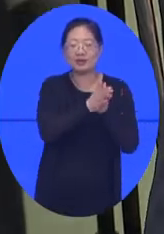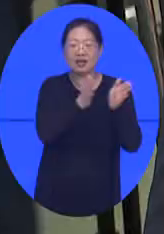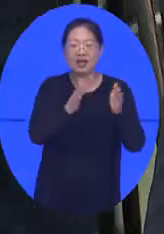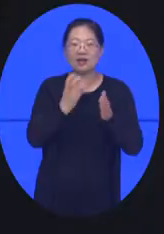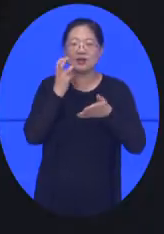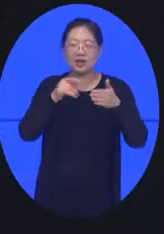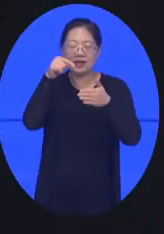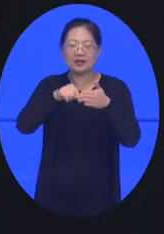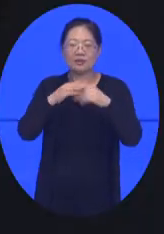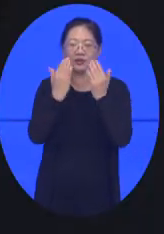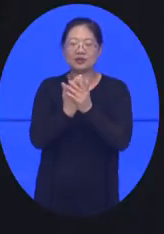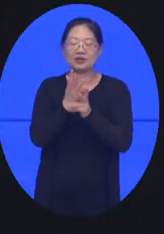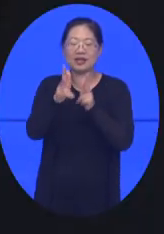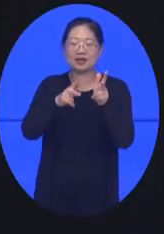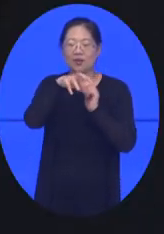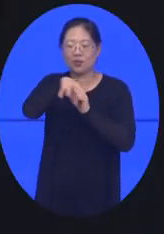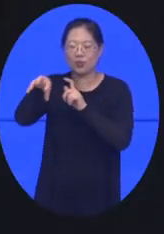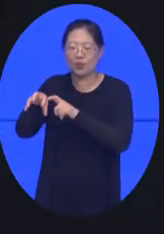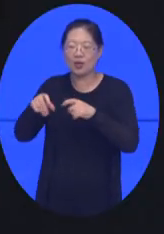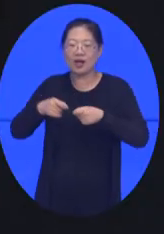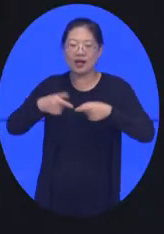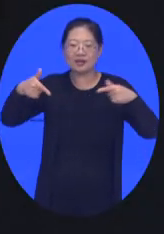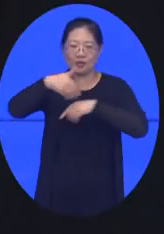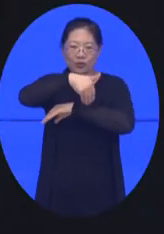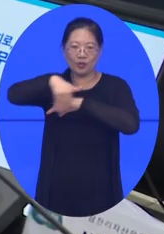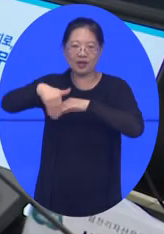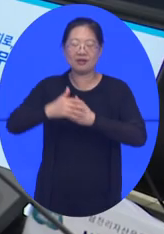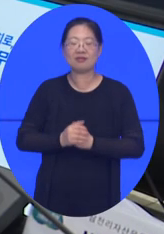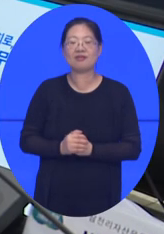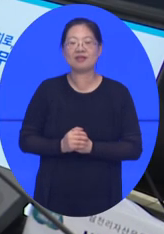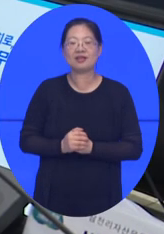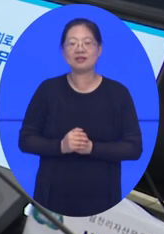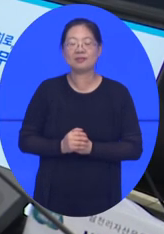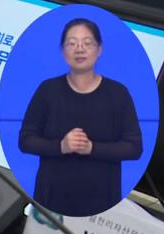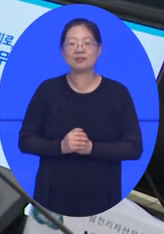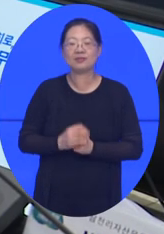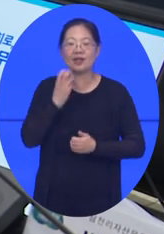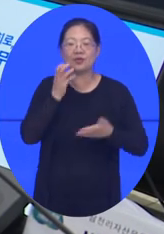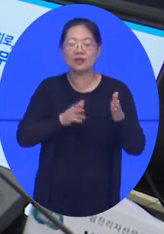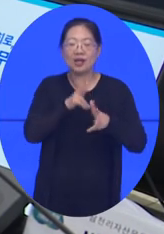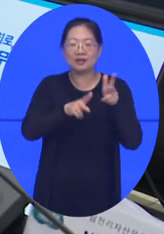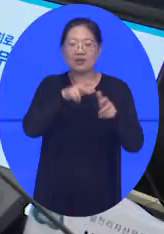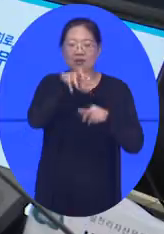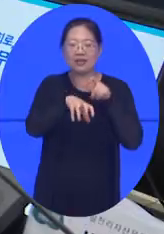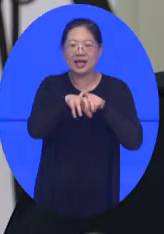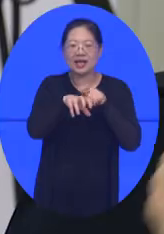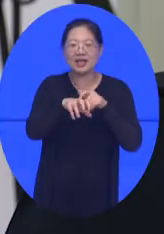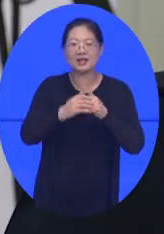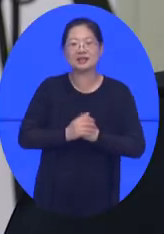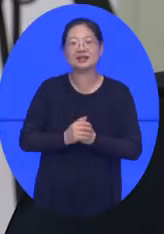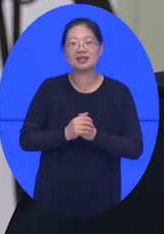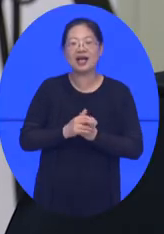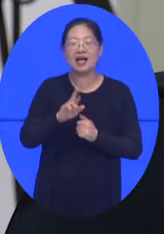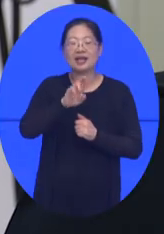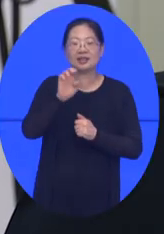도내 전체 산단으로 확대할 방침을 세웠습니다. 경기도 산업단지 알리백